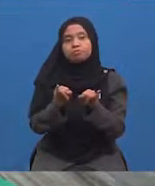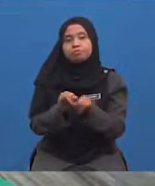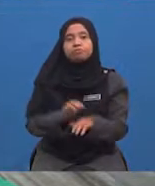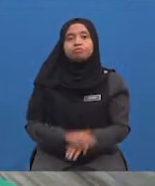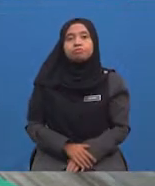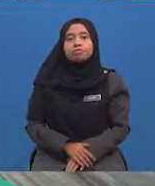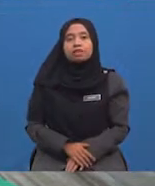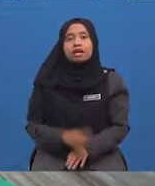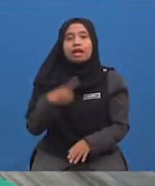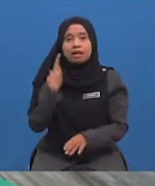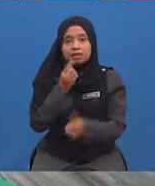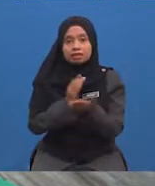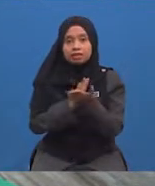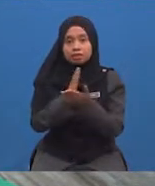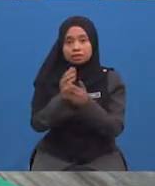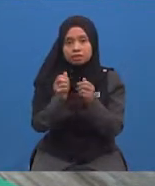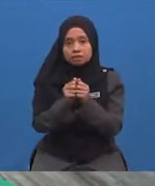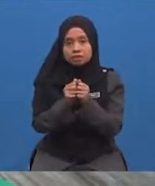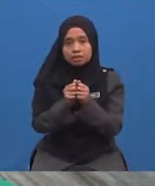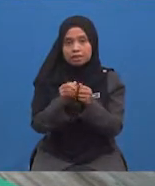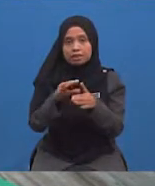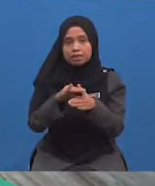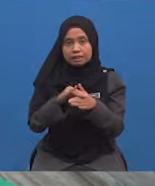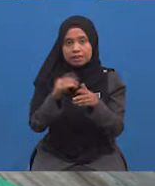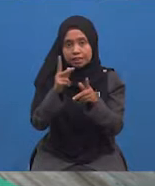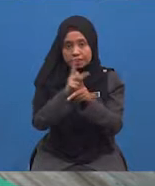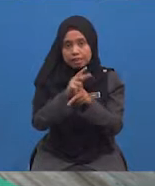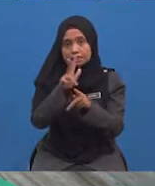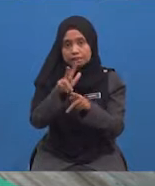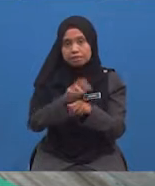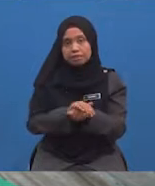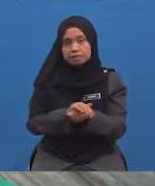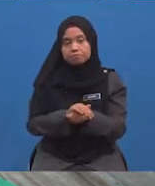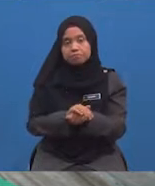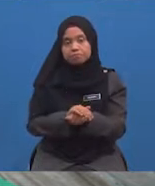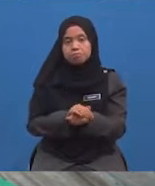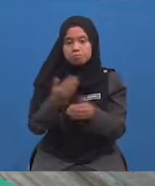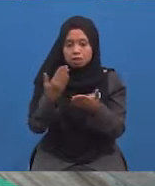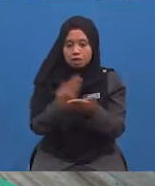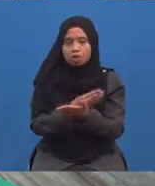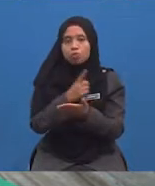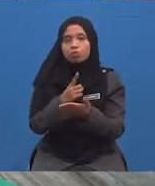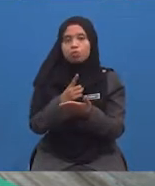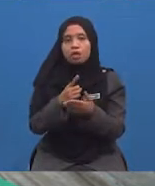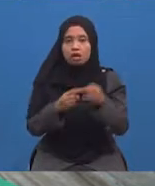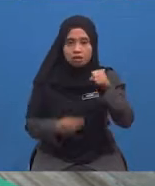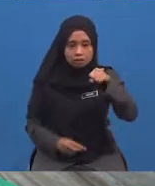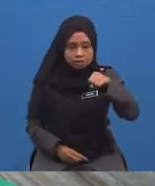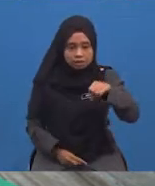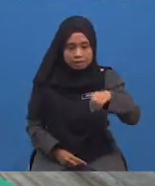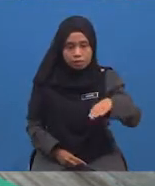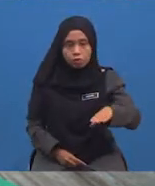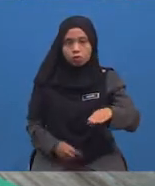Kita teruskan dengan isian kali ketiga. besar, barulah silinder tersebut